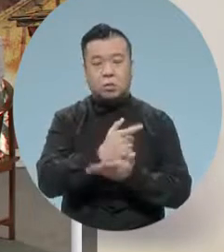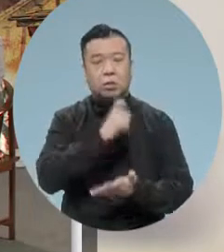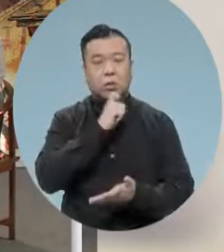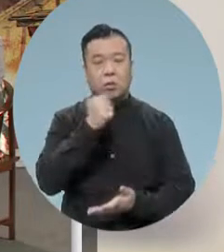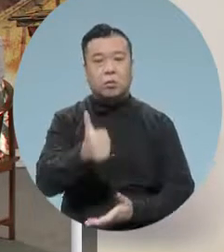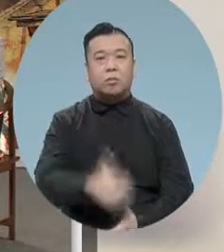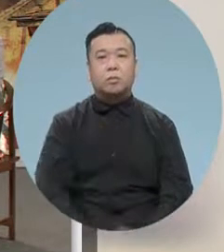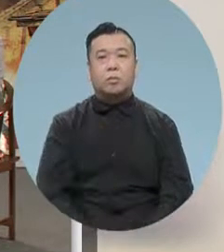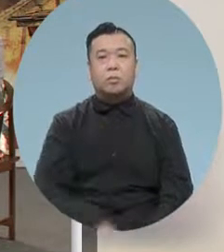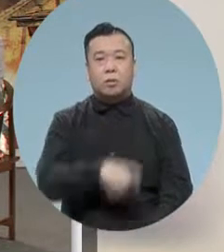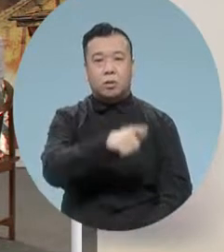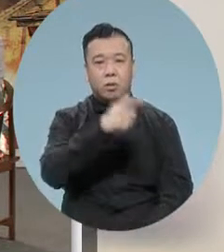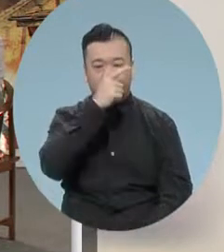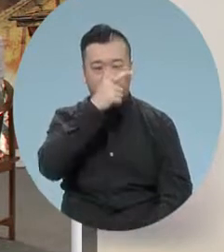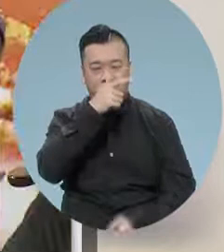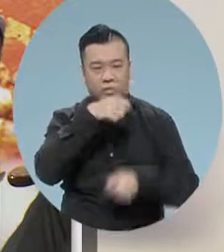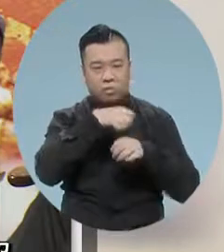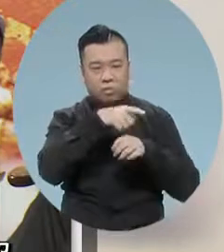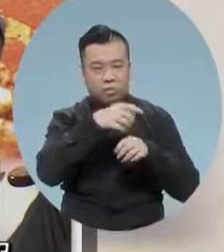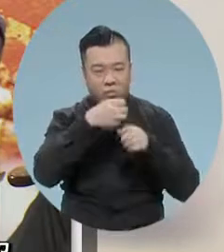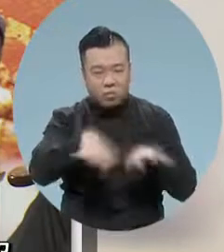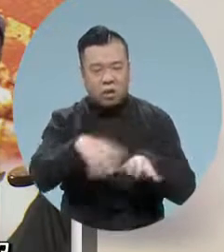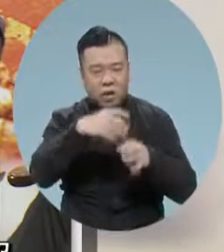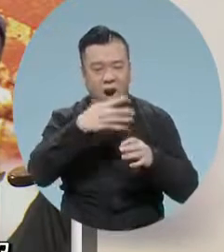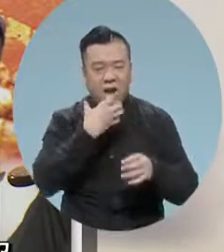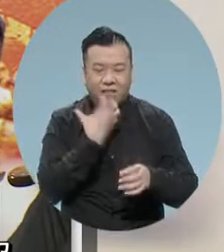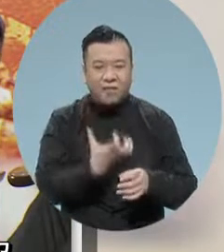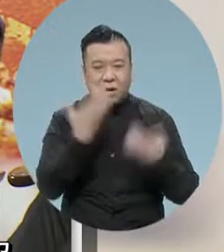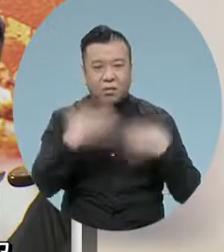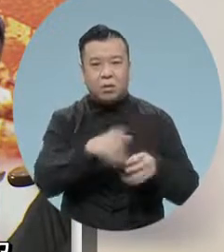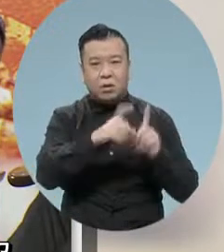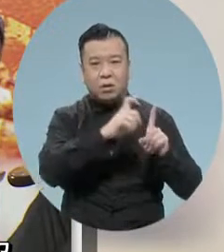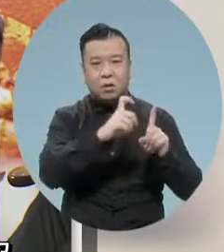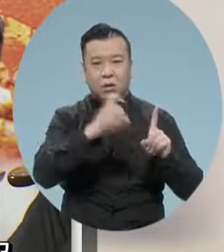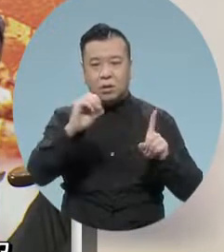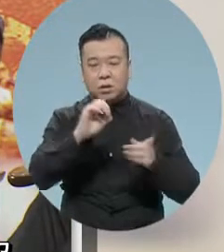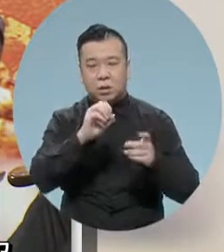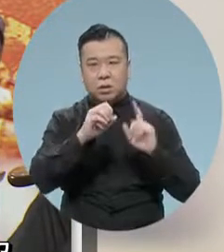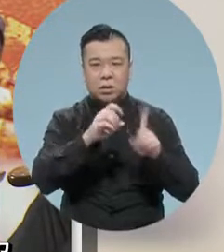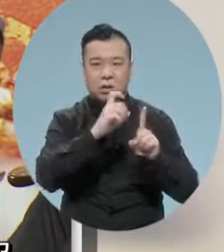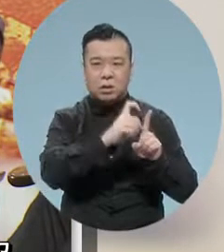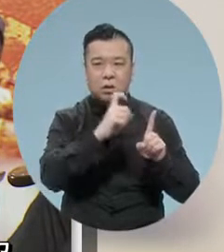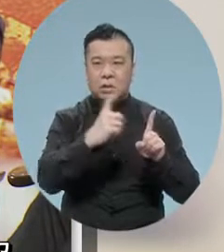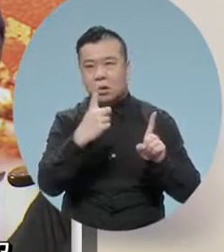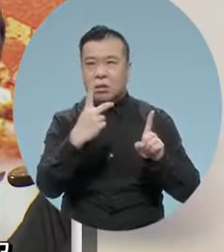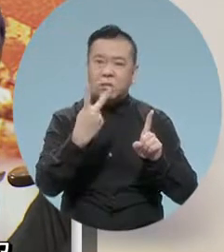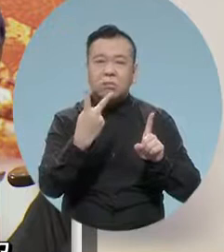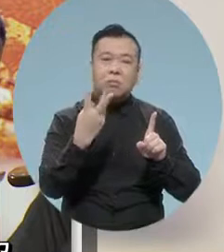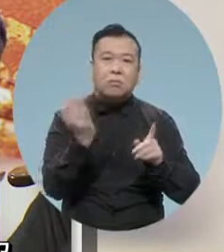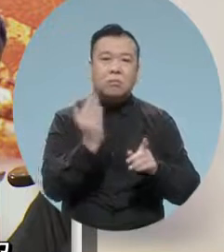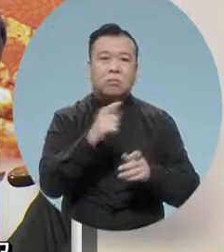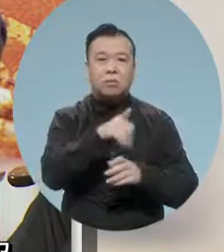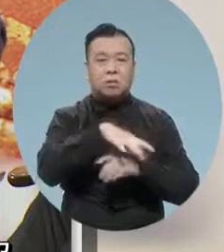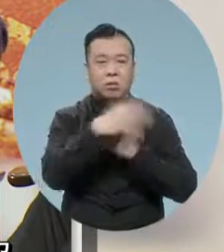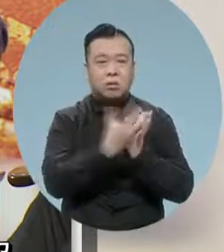驗，就是蘇聯的崩潰。所以蘇聯在1990年代的時候，他的